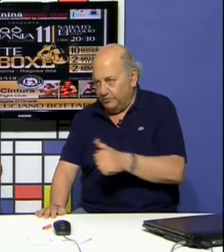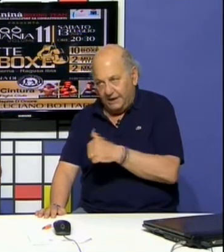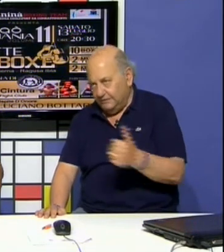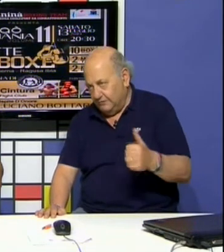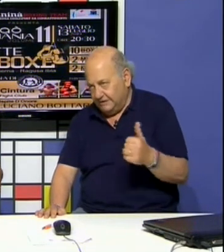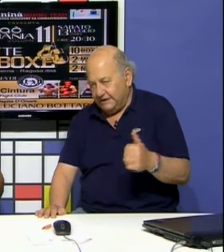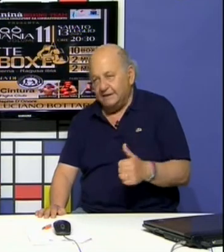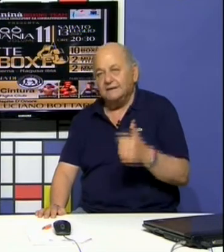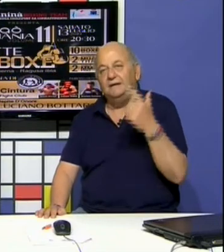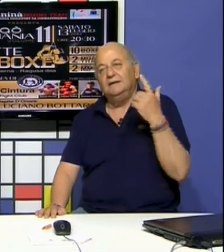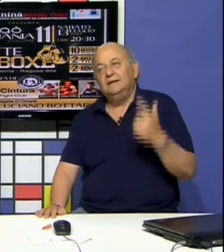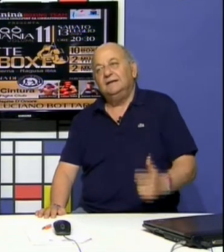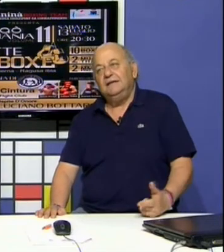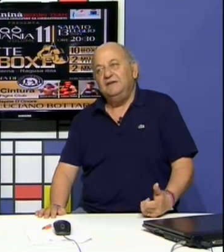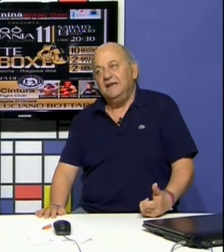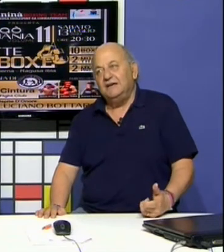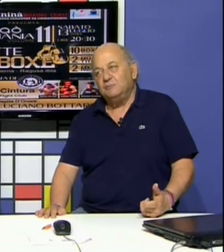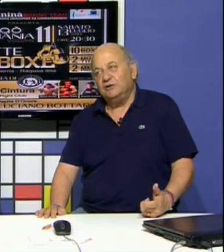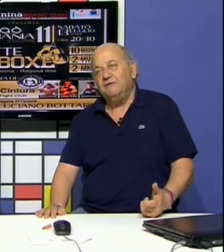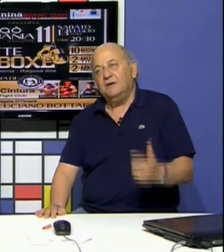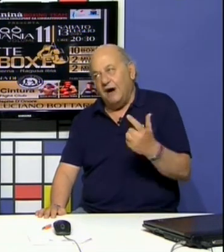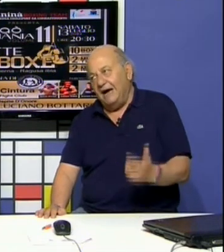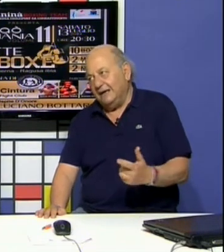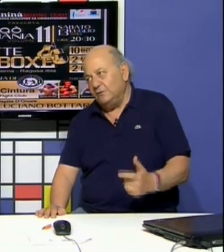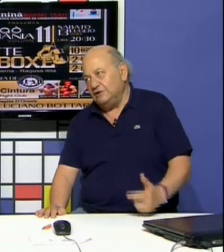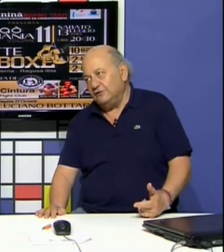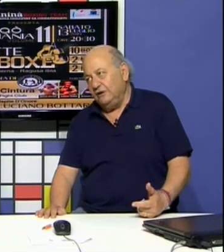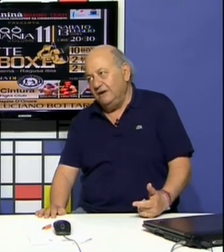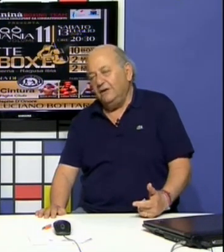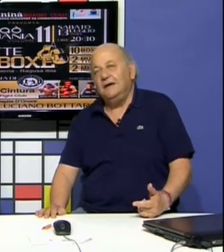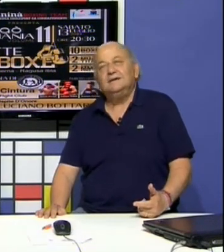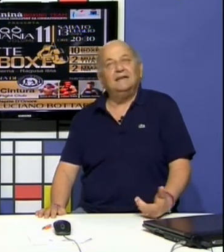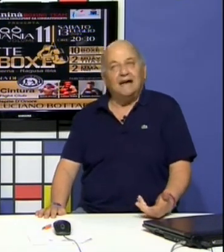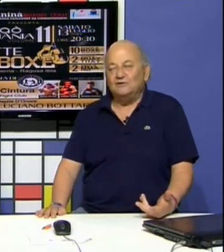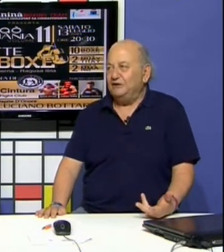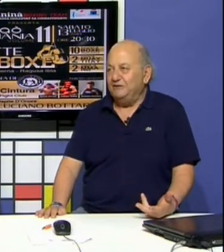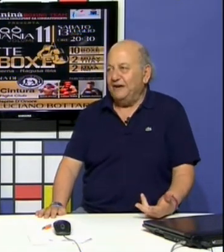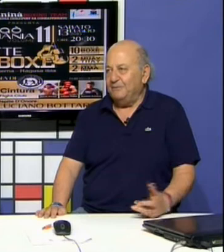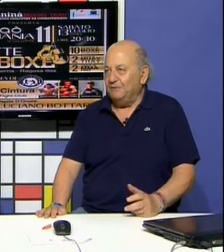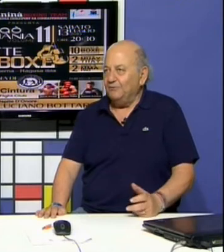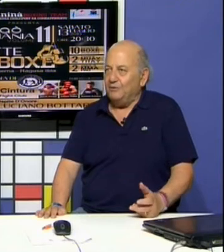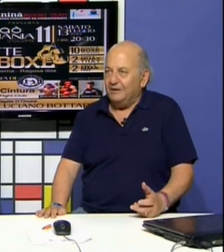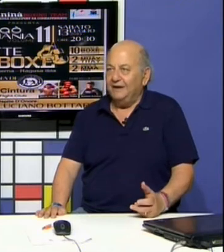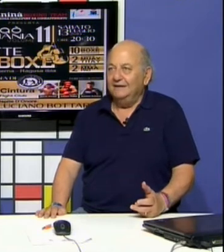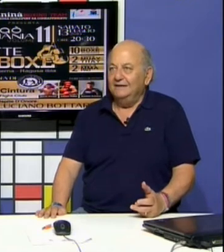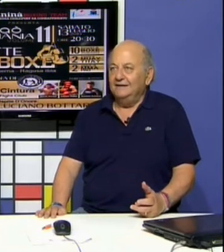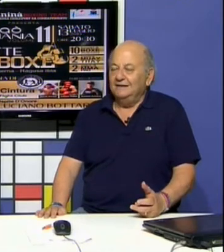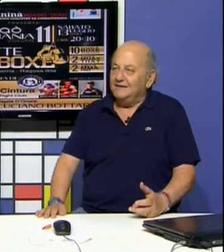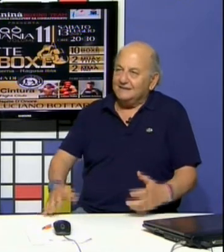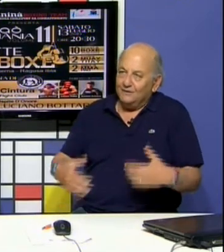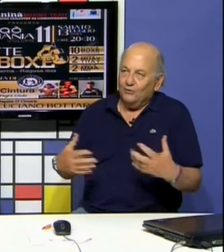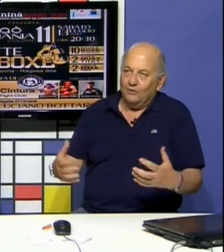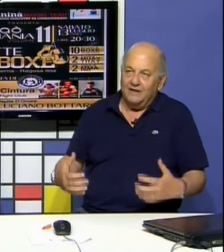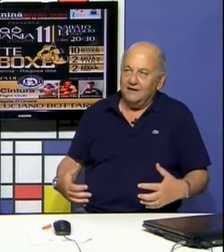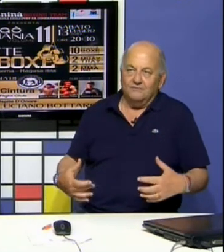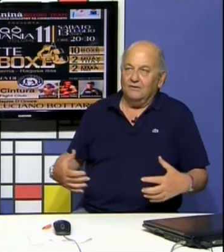perché pugilato non si scherza, di vedere sport vero anche a un certo livello, e se è il caso di tifare per qualcuno, perché